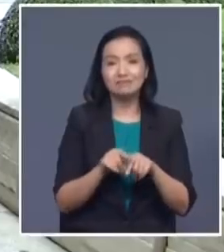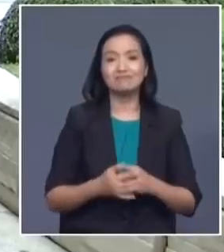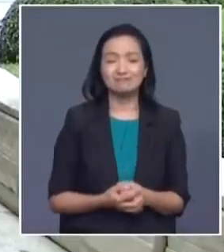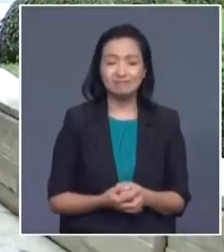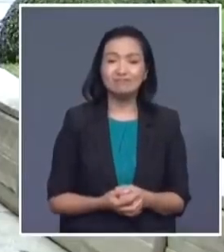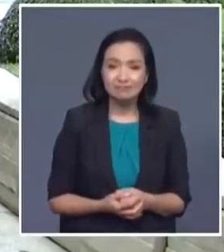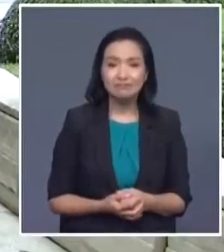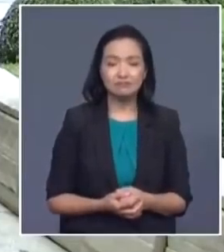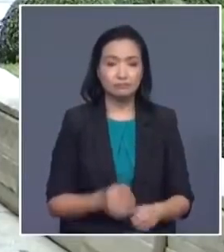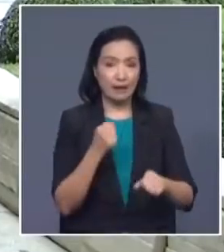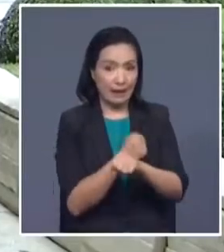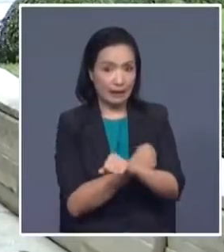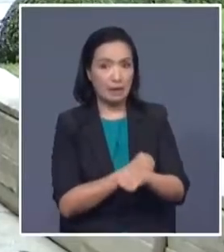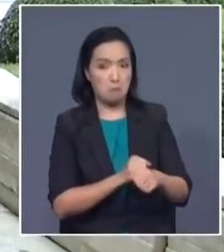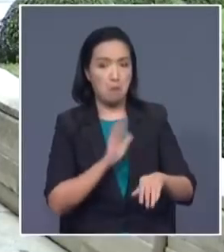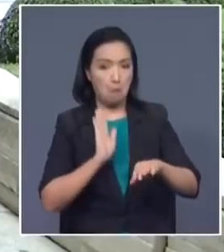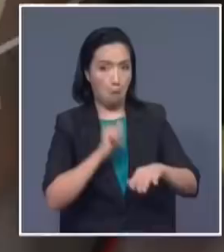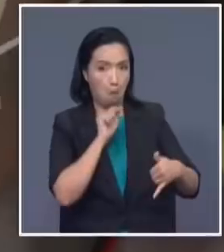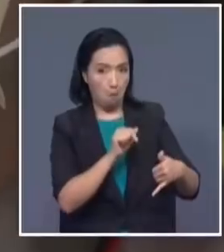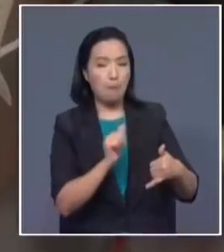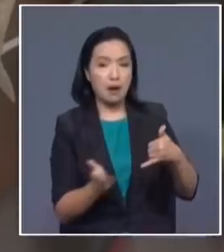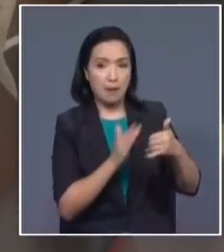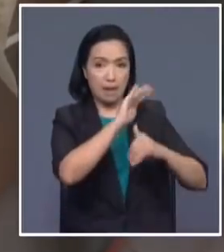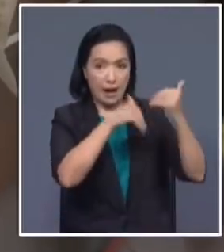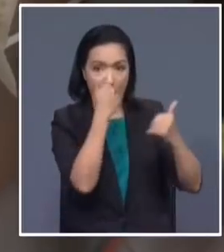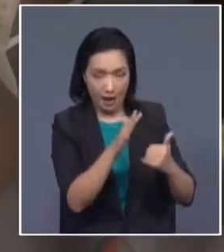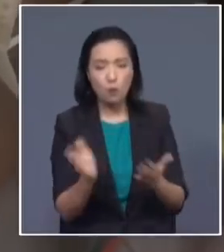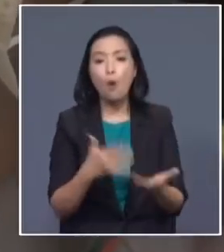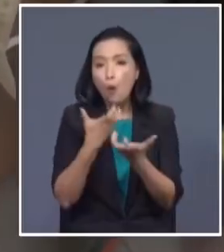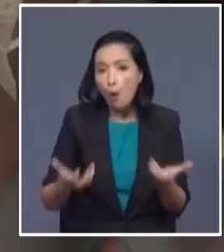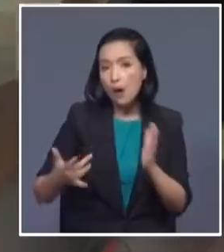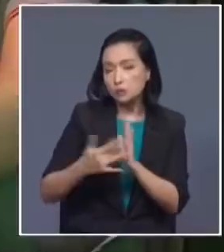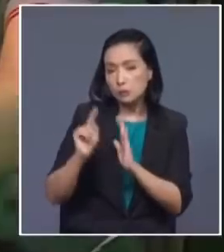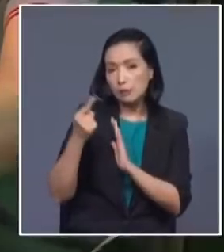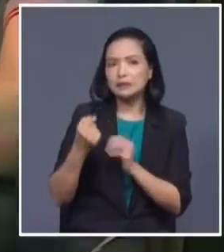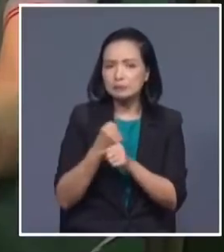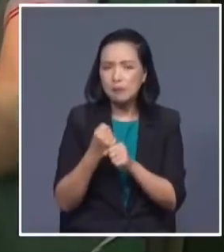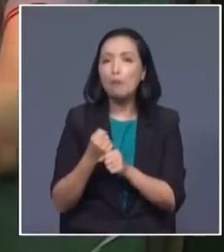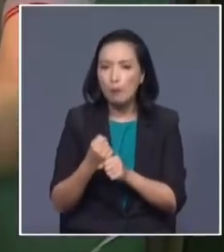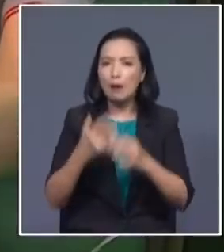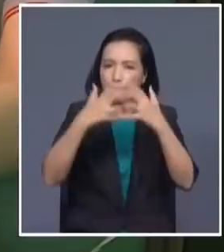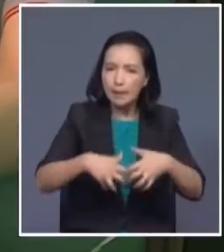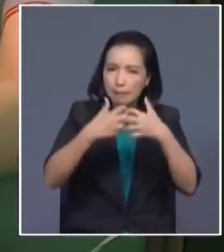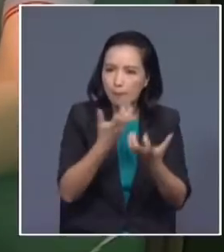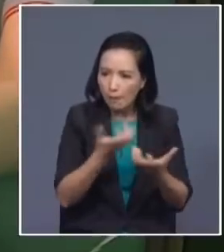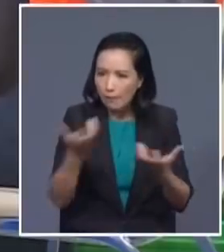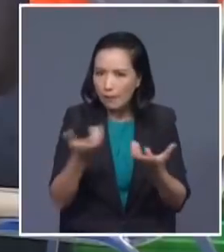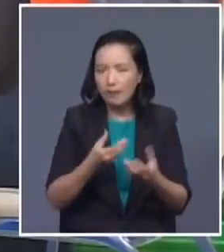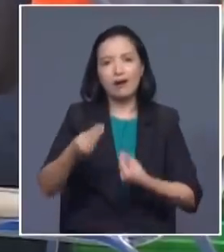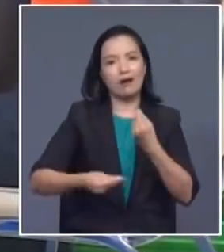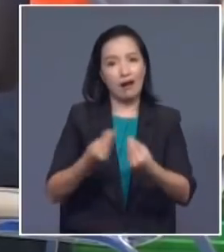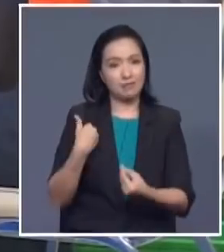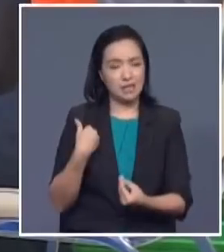นอกจากพัฒนาแรงงานฝีมือแล้วรัฐบาลยังให้ความสำคัญกับการนำนวัตกรรมสิ่งประดิษฐ์ไปสู่การผลิตในเชิงพาณิชย์โดยในการประชุ